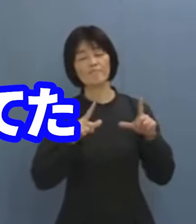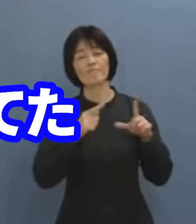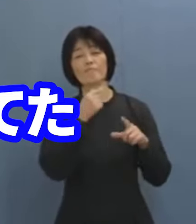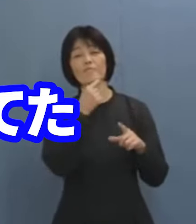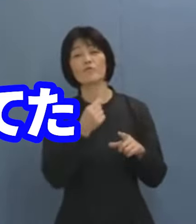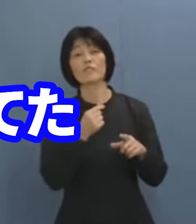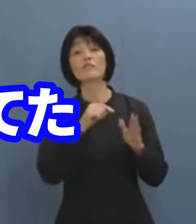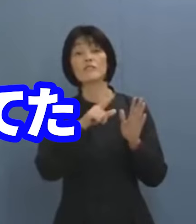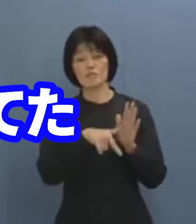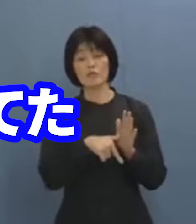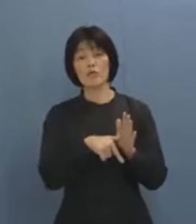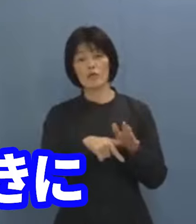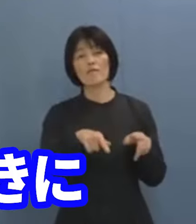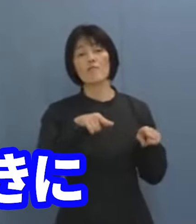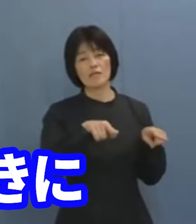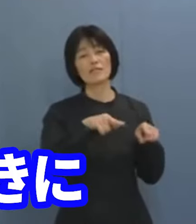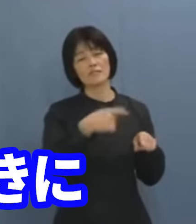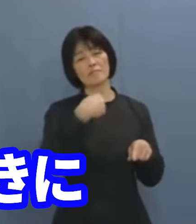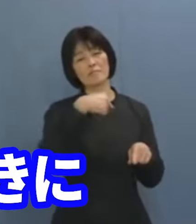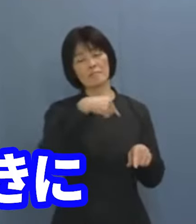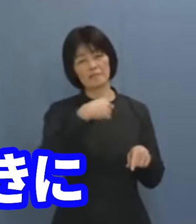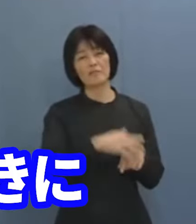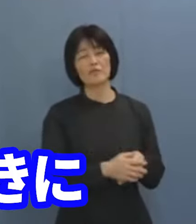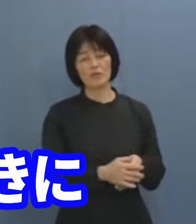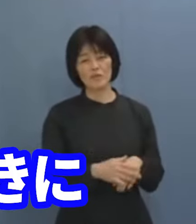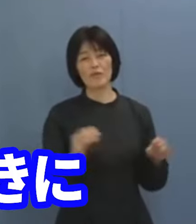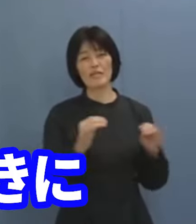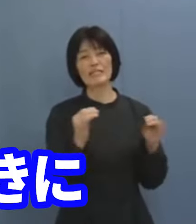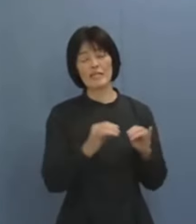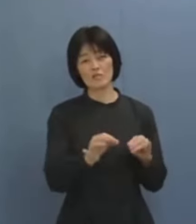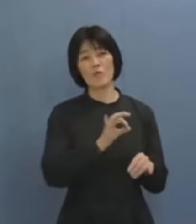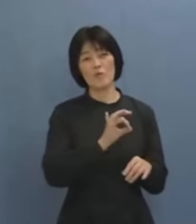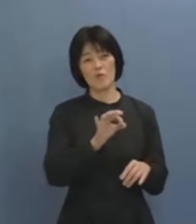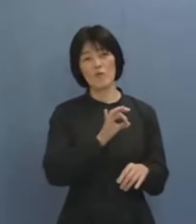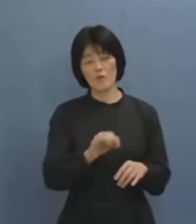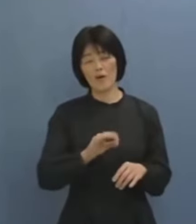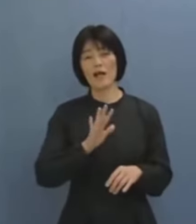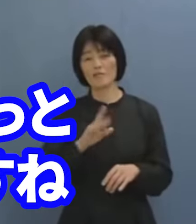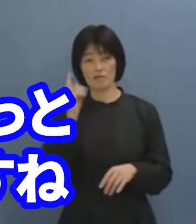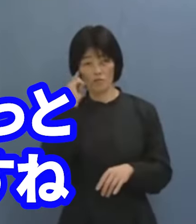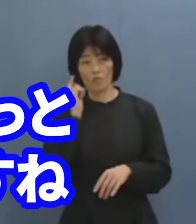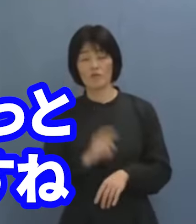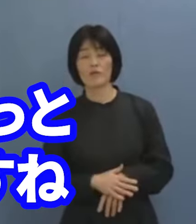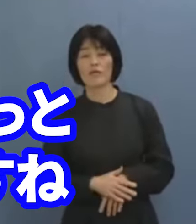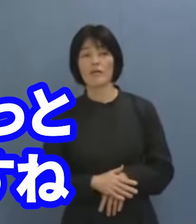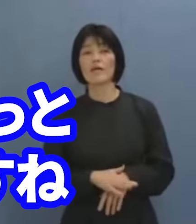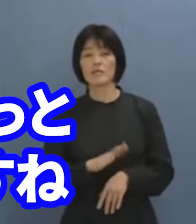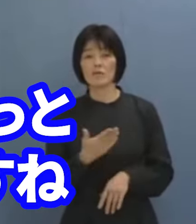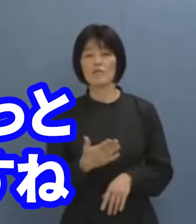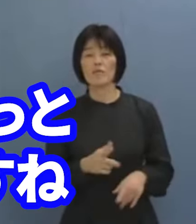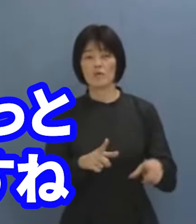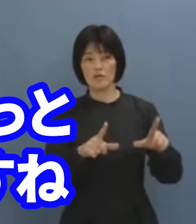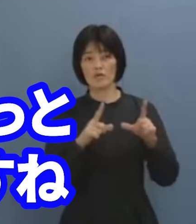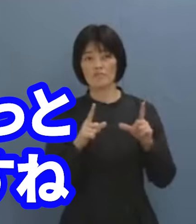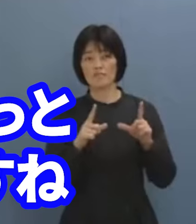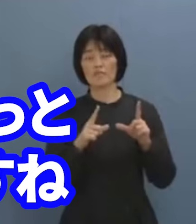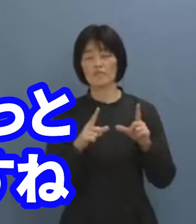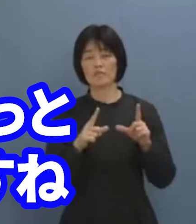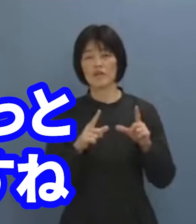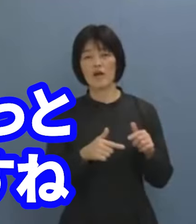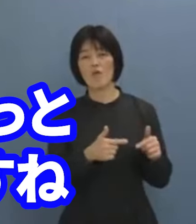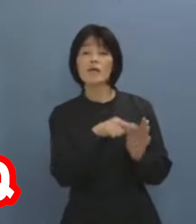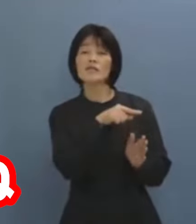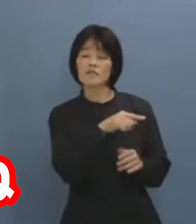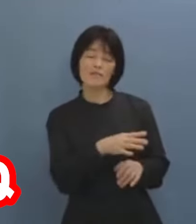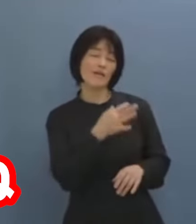チャットでしてたと思いますけど、レスが遅かったりしたときに どうかということはちょっとあまり記憶にはない